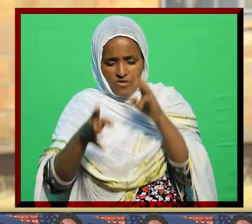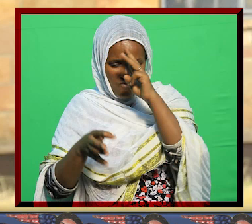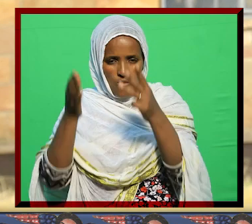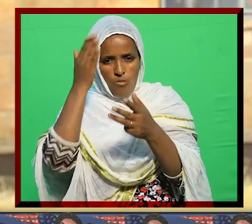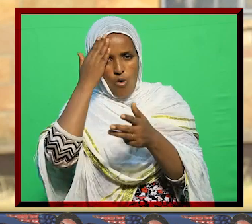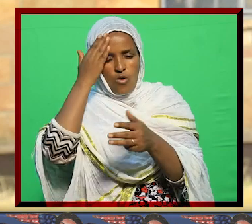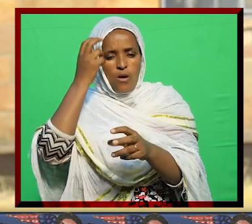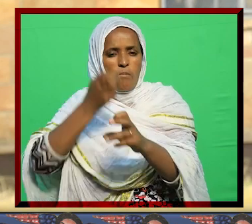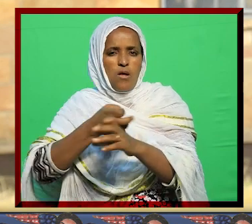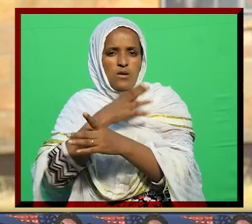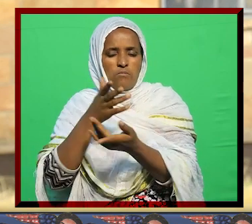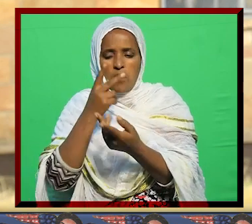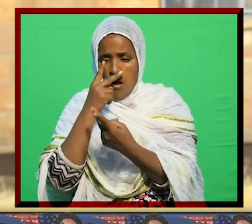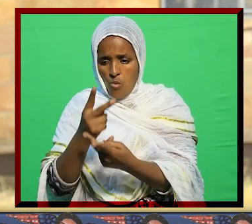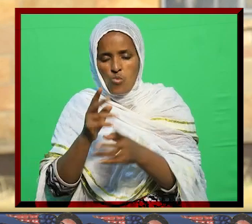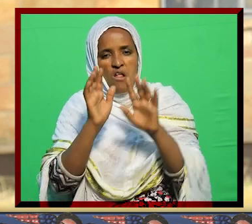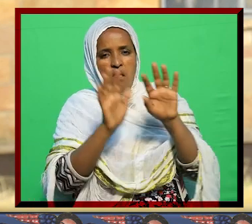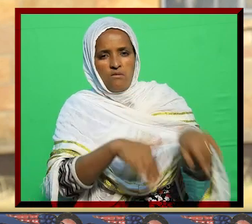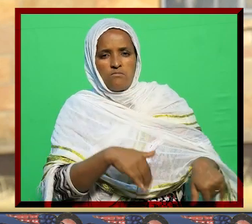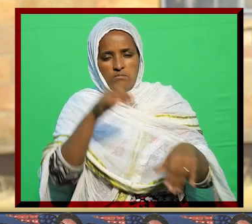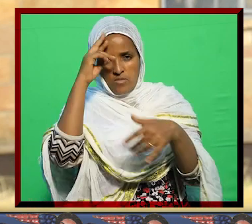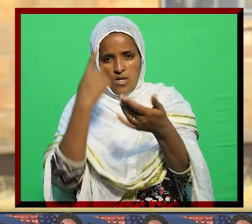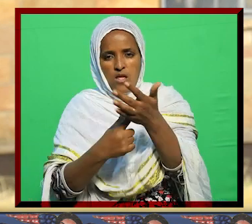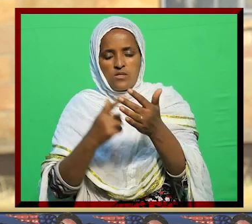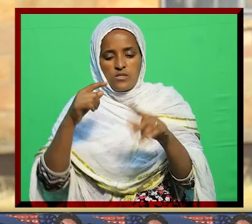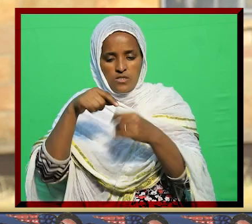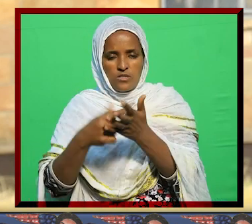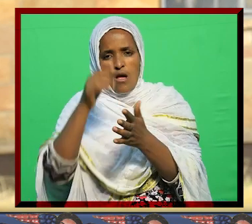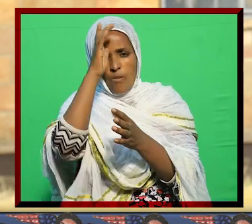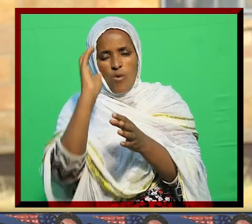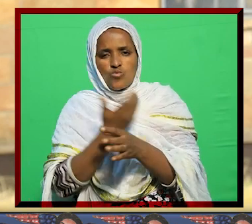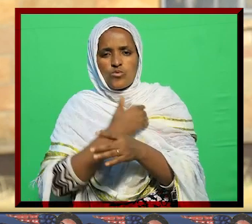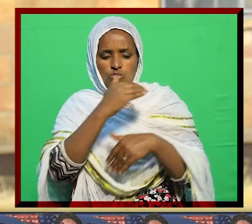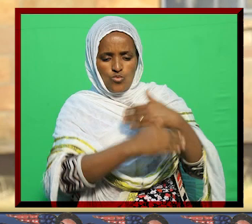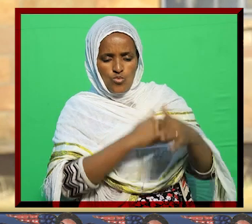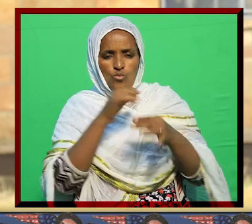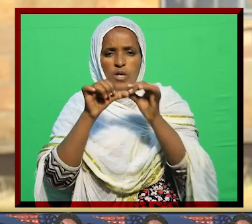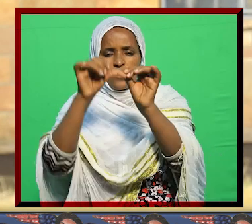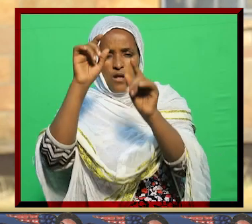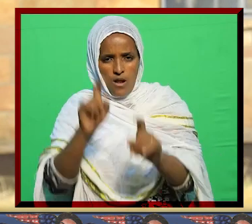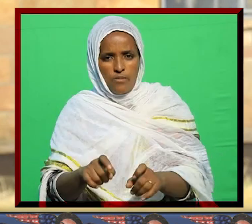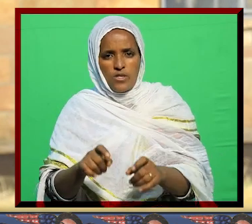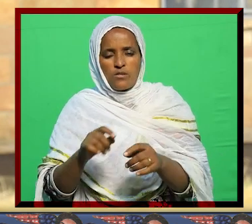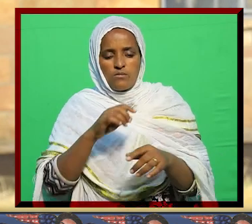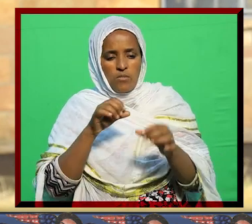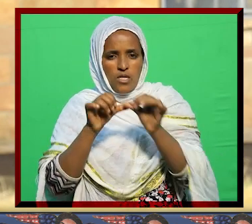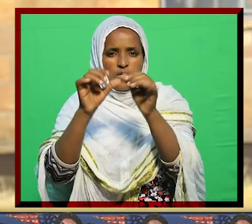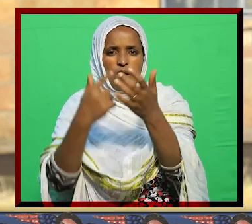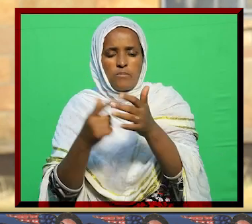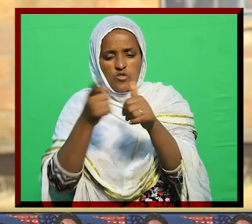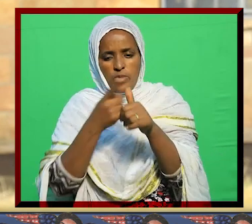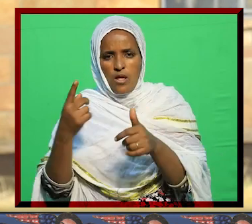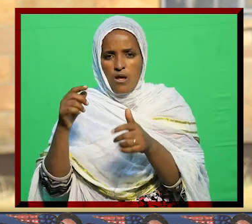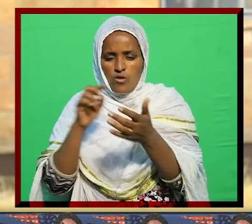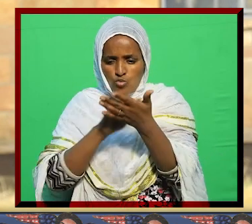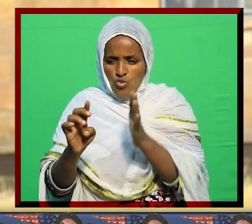ማዋቅም ከብዷቸው አይደለም፣ ያውቁት ዓለም እያወቁት የተውት ዓለም ነውና አባቶቻችን ትውልዱ መቀጠል ካለበት የቅድስና ህይወቱ መቀጠል ካለ